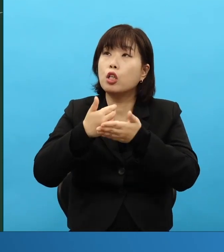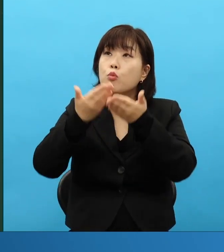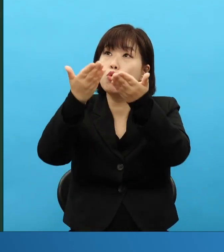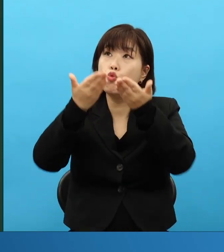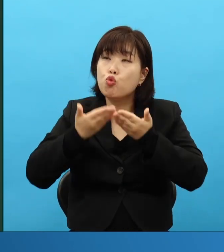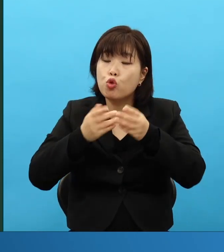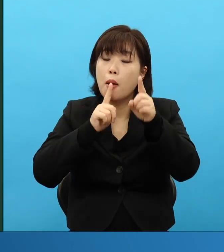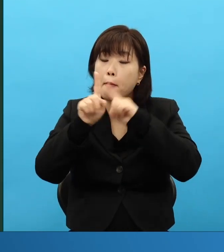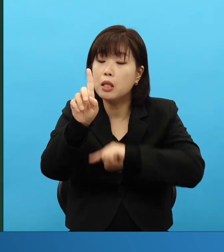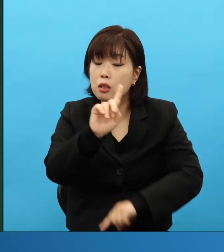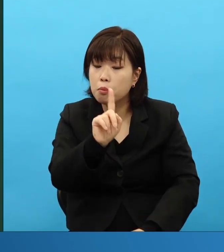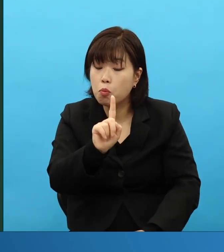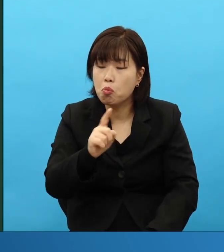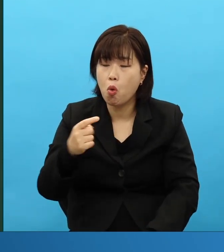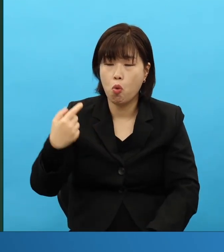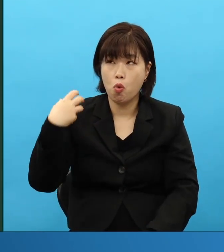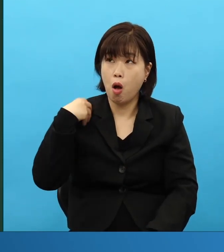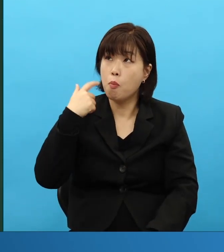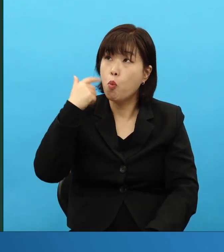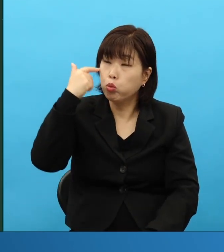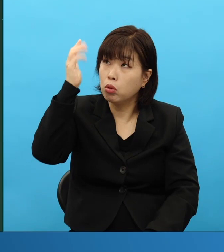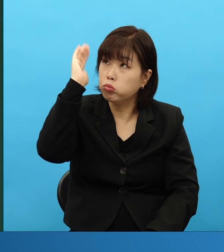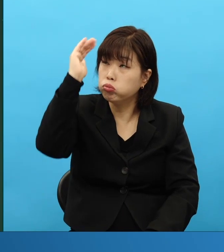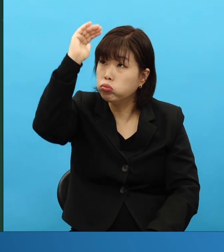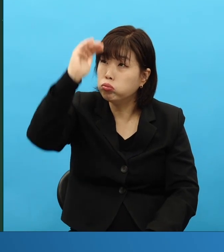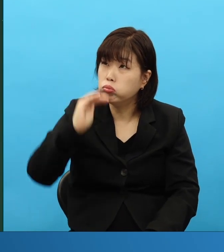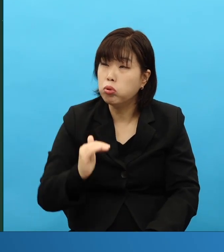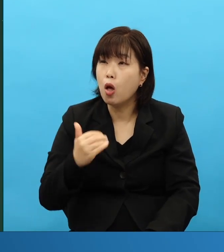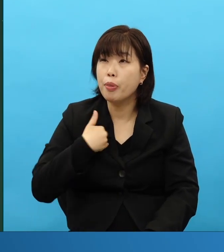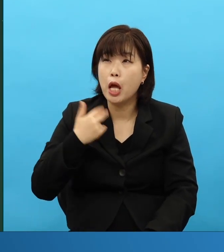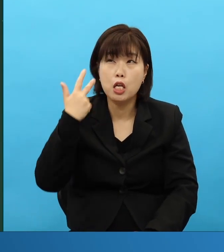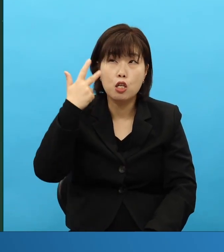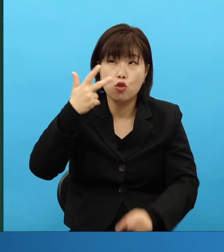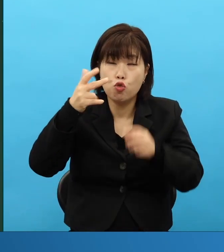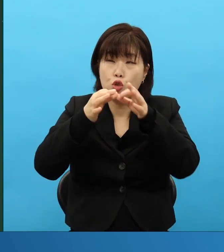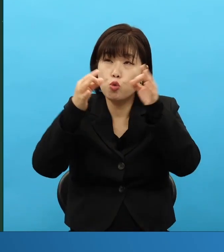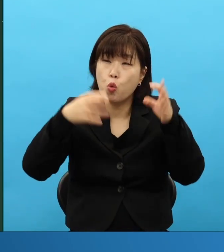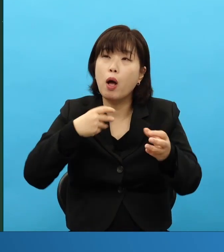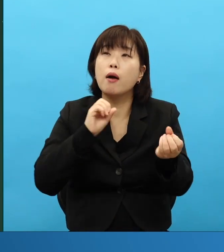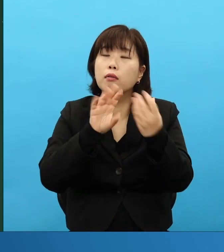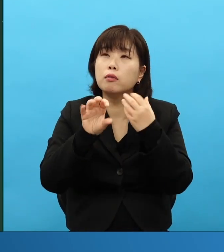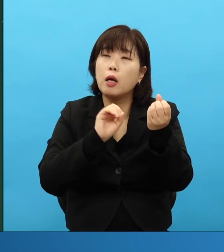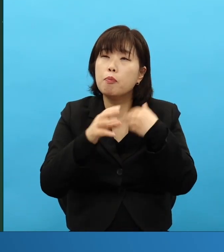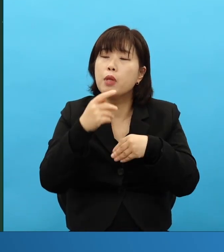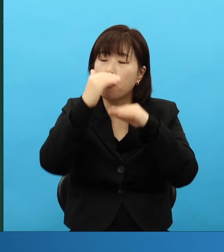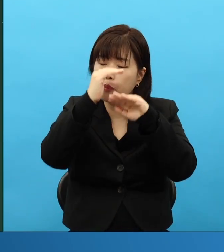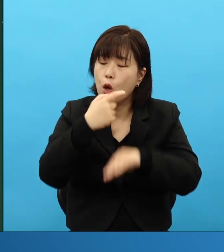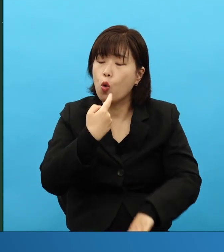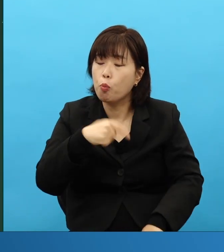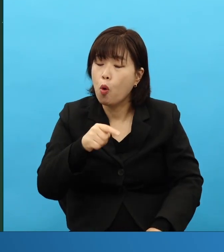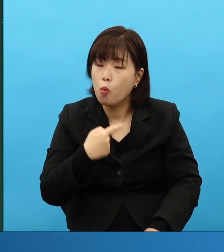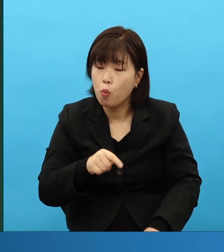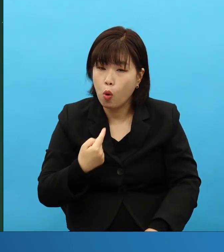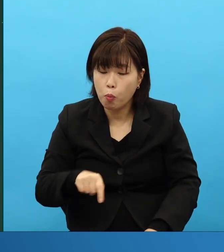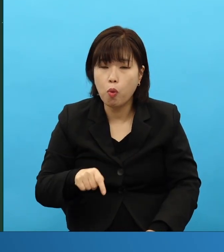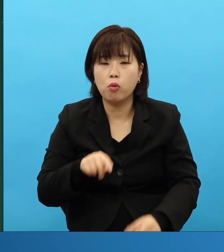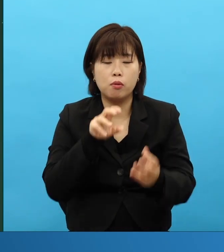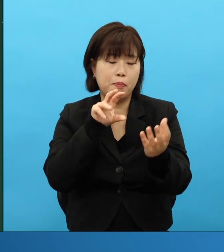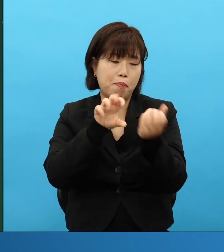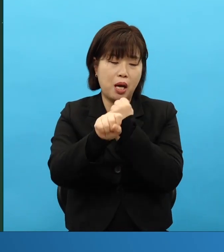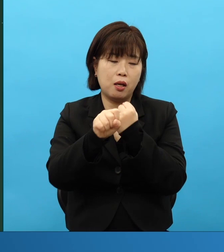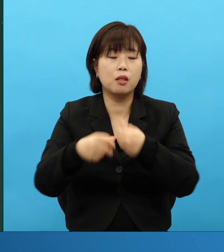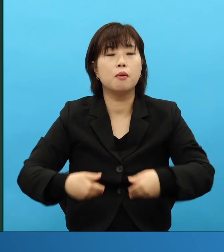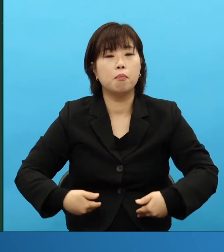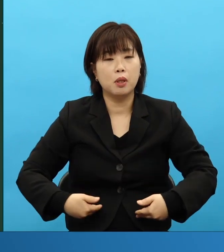And to when you worship tomorrow, what kind of expression is God giving you through the pastor, through the pulpit tomorrow? 음악을